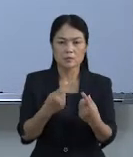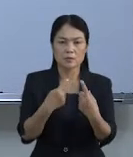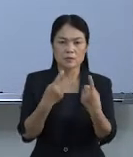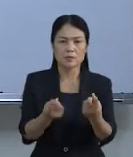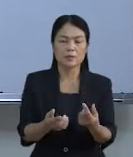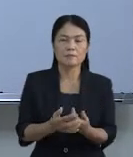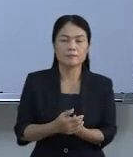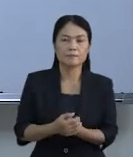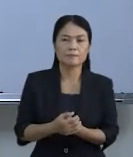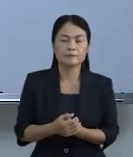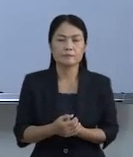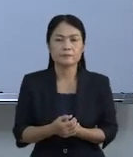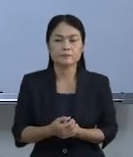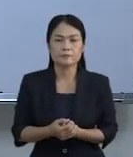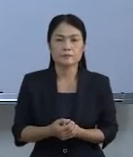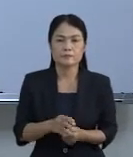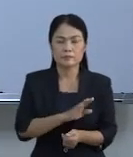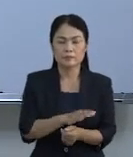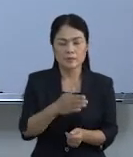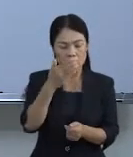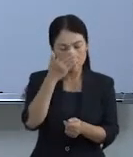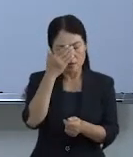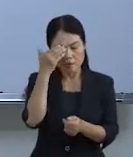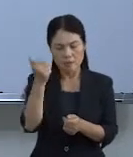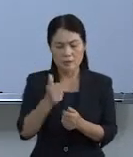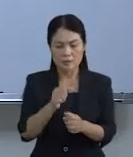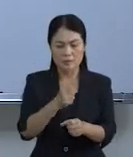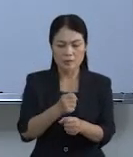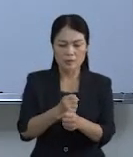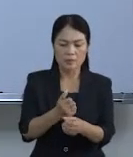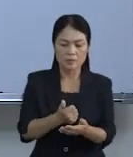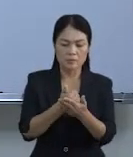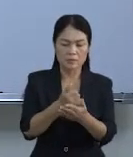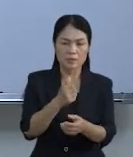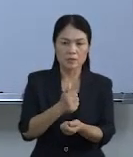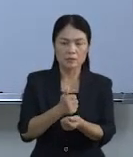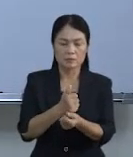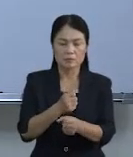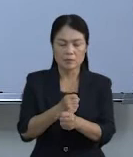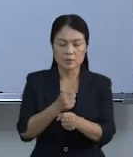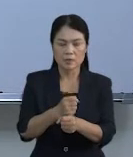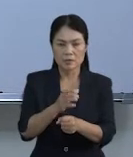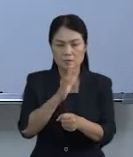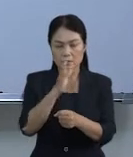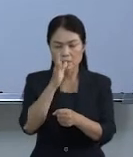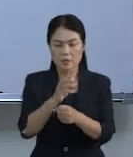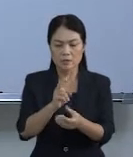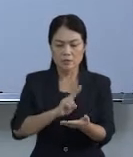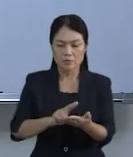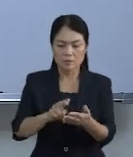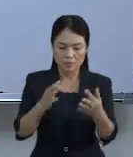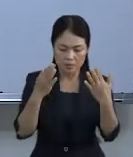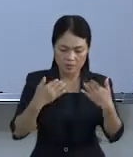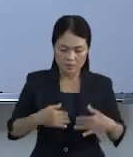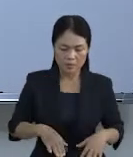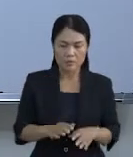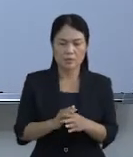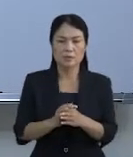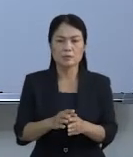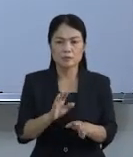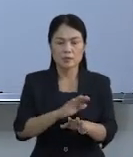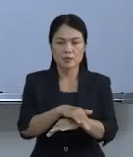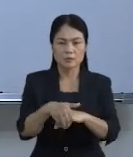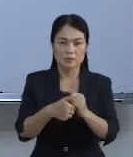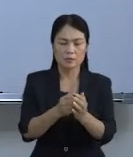màu trắng hay con complete nhé thưa cá chui thưa cá nghe phục mặt đai phong hay thưa là máy khuôn pran nhé liêng